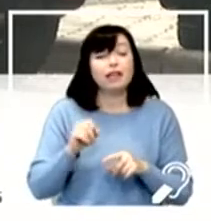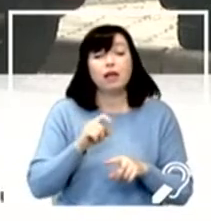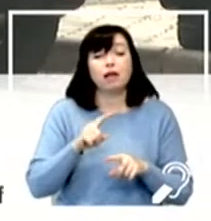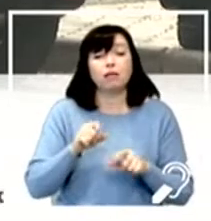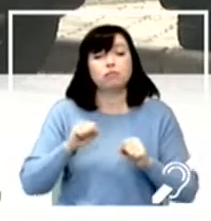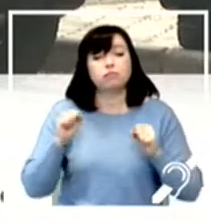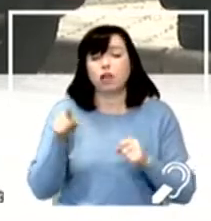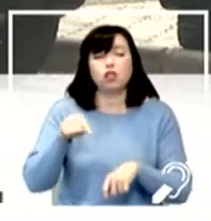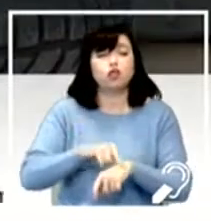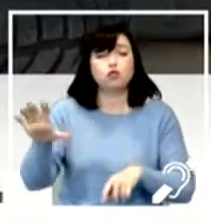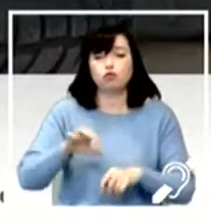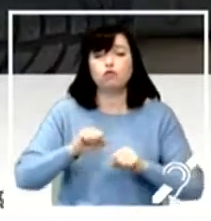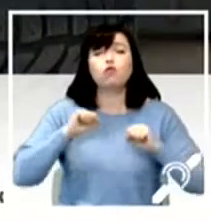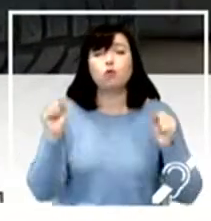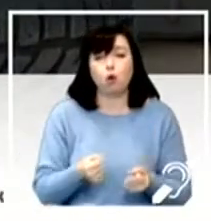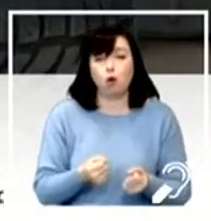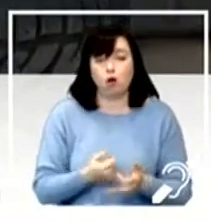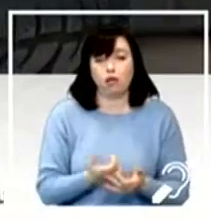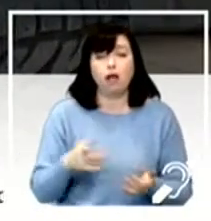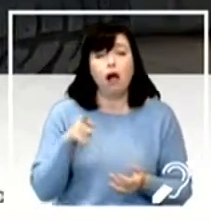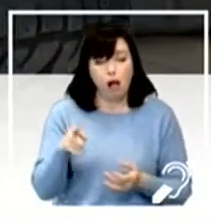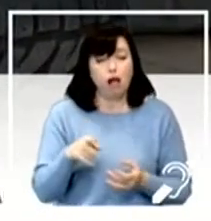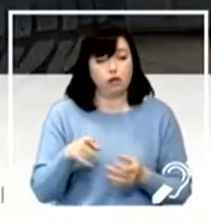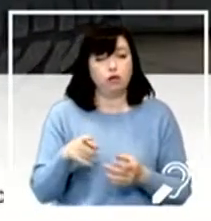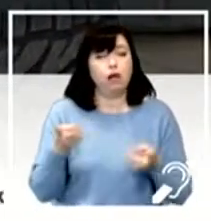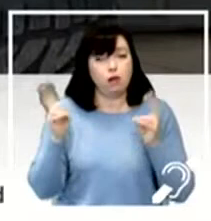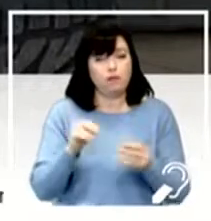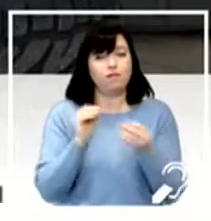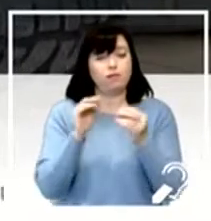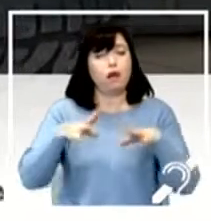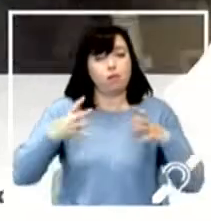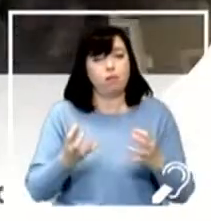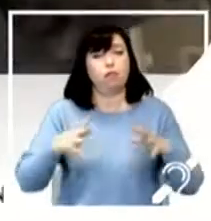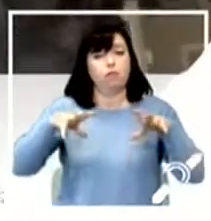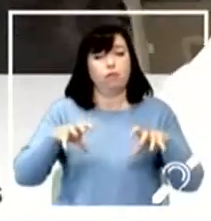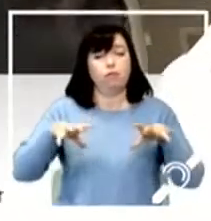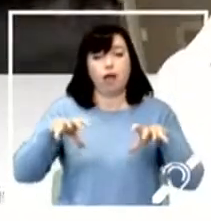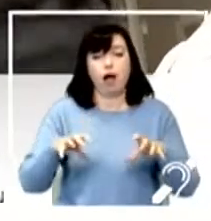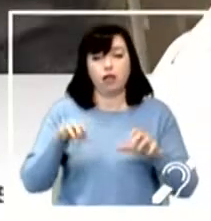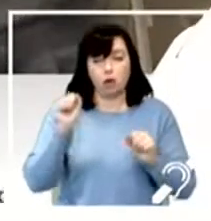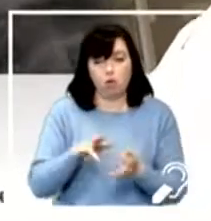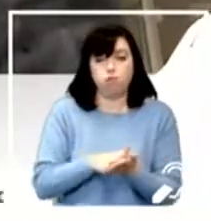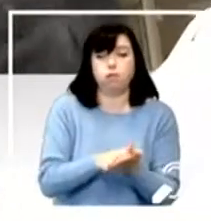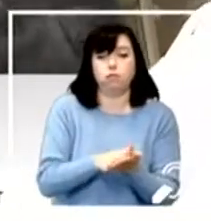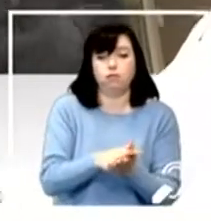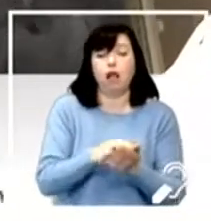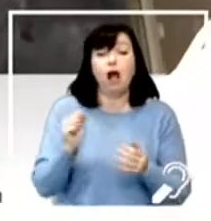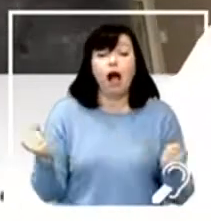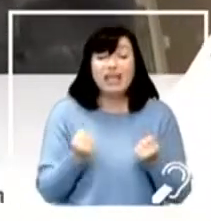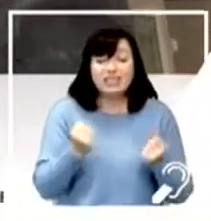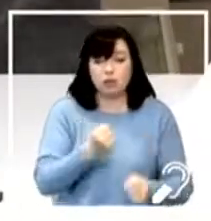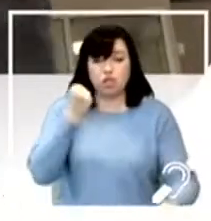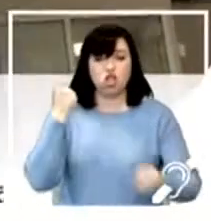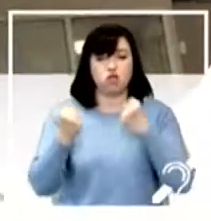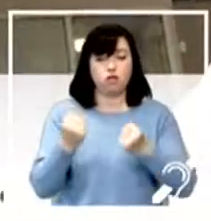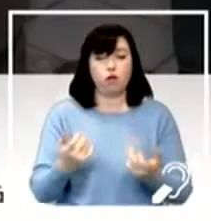la temperaturile joase. Adică ele rămân tot flexibile. Pe când cauciucurile de vară devin duri.